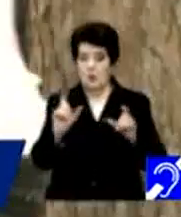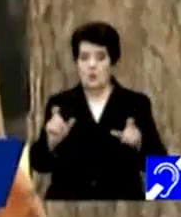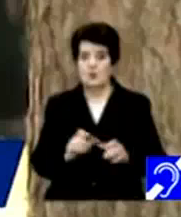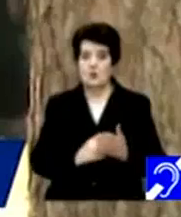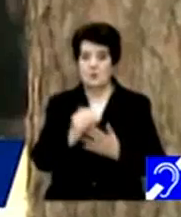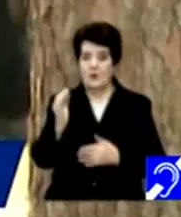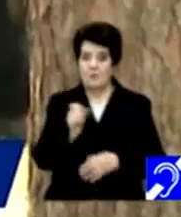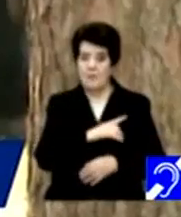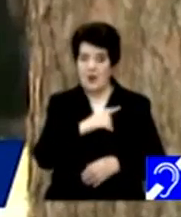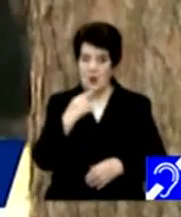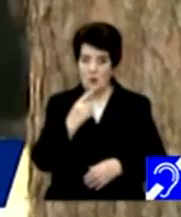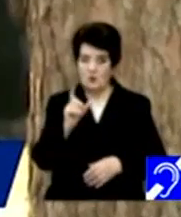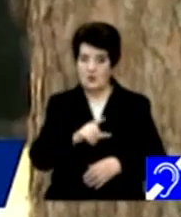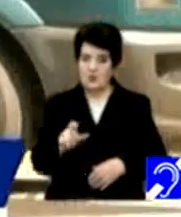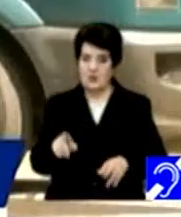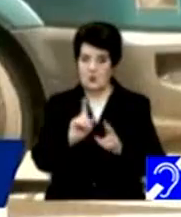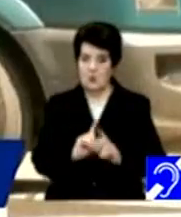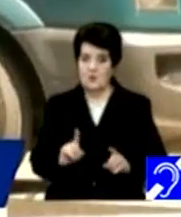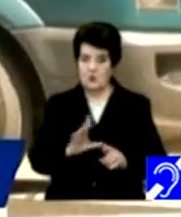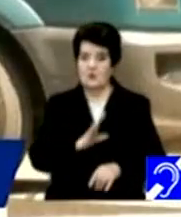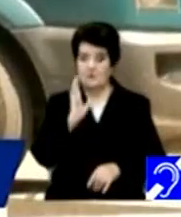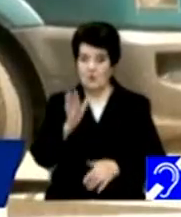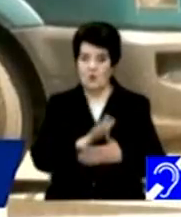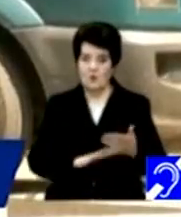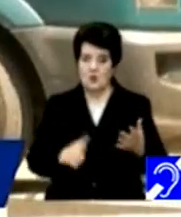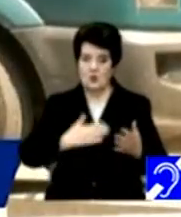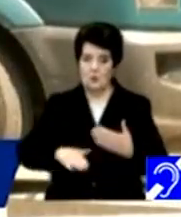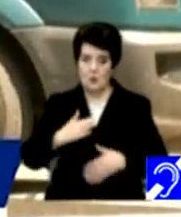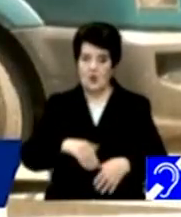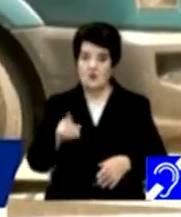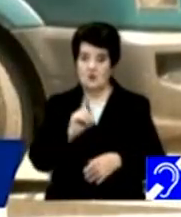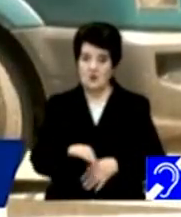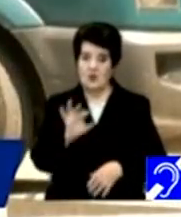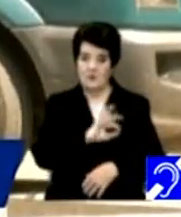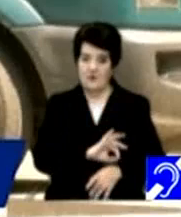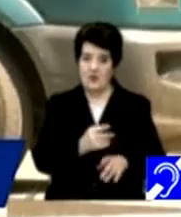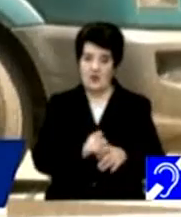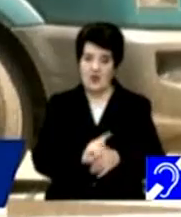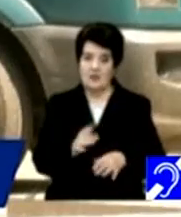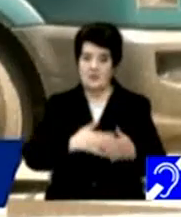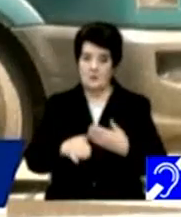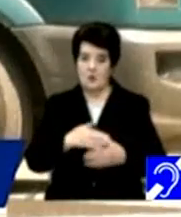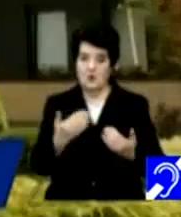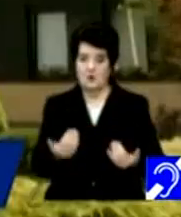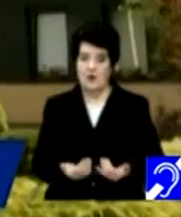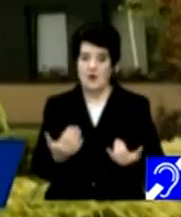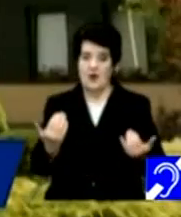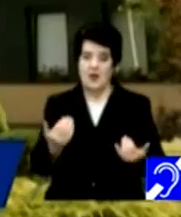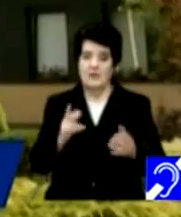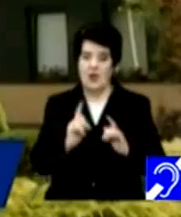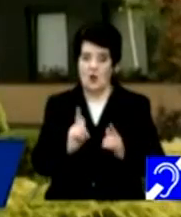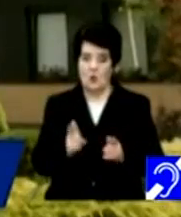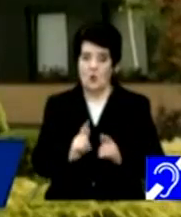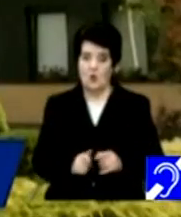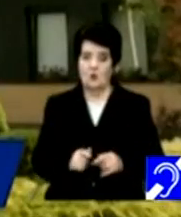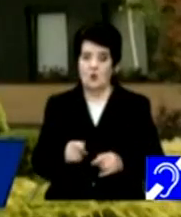Supreme a Belarusului. Cetățenii obișnuiți vor continua să se bucure de aceleași beneficii de care se bucură în prezent în temeiul acordului